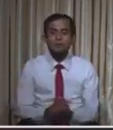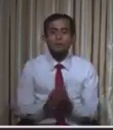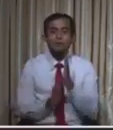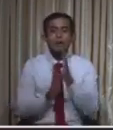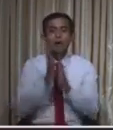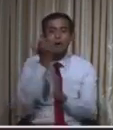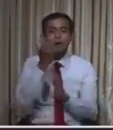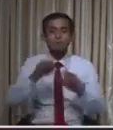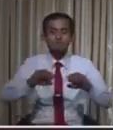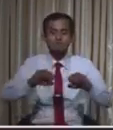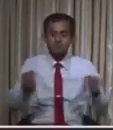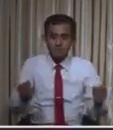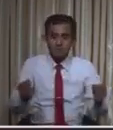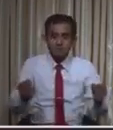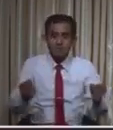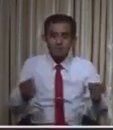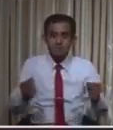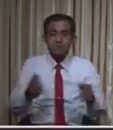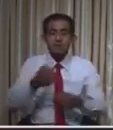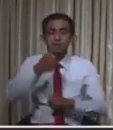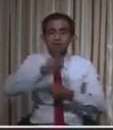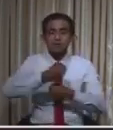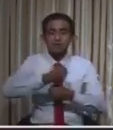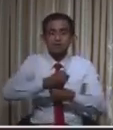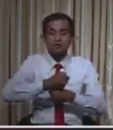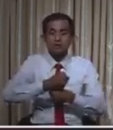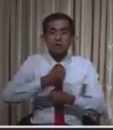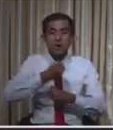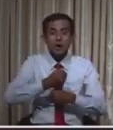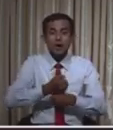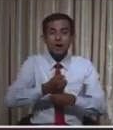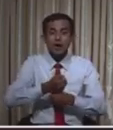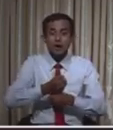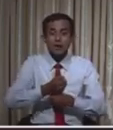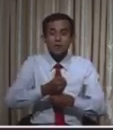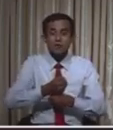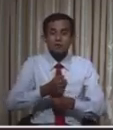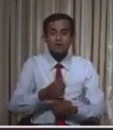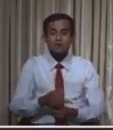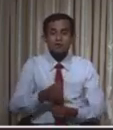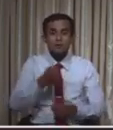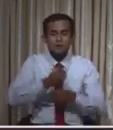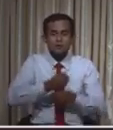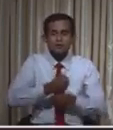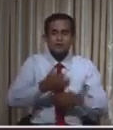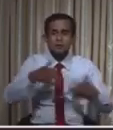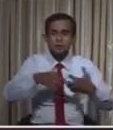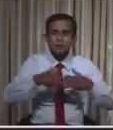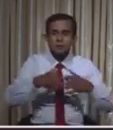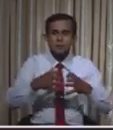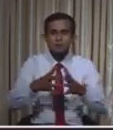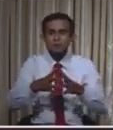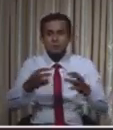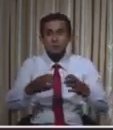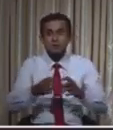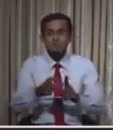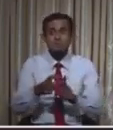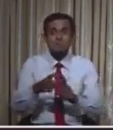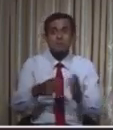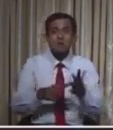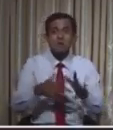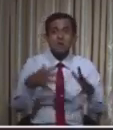හිමිකම් කඩවීම එතකොට ආණ්ඩුවේ ආණ්ඩුවට එන ගැටලු මර්ධනකාරී ලෙස මේ